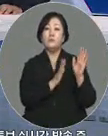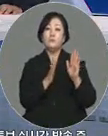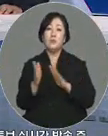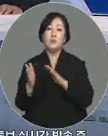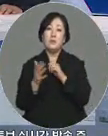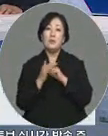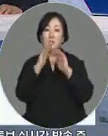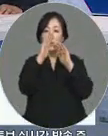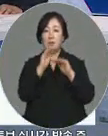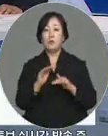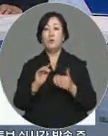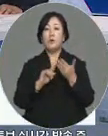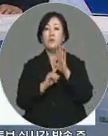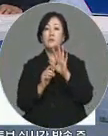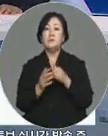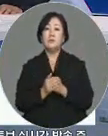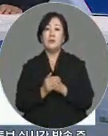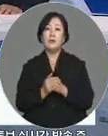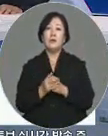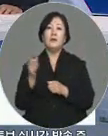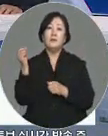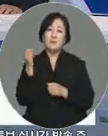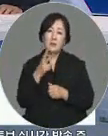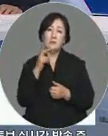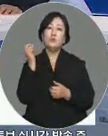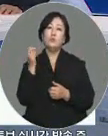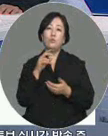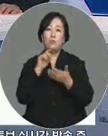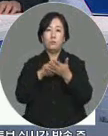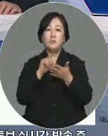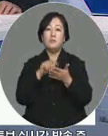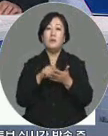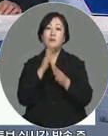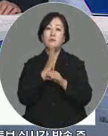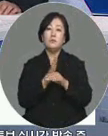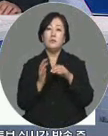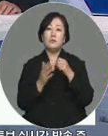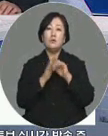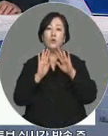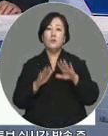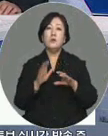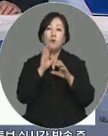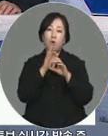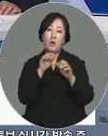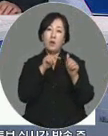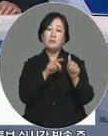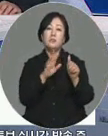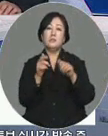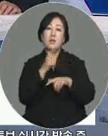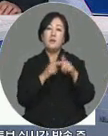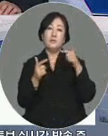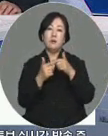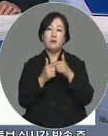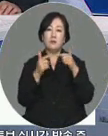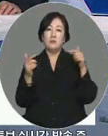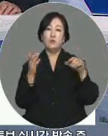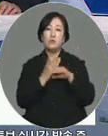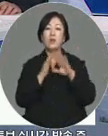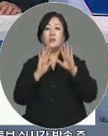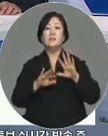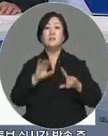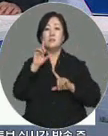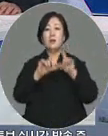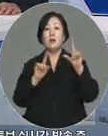어서 오십시오. 안녕하십니까? 예, 국장님, 다시 비상입니다. 현재 예. 최근에 이제 울산 코로나19 확진자가 좀 늘고 있는 상황인데 현재 상황